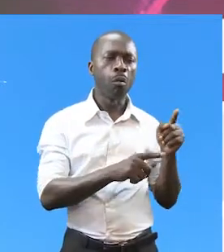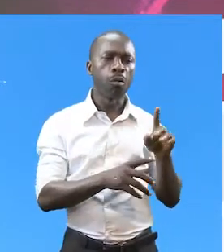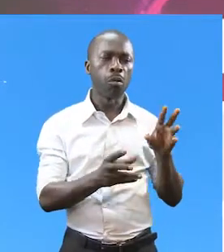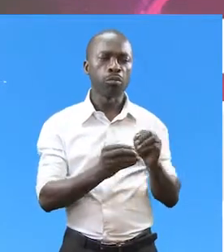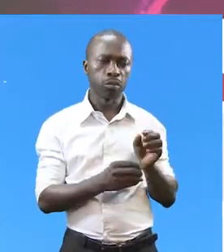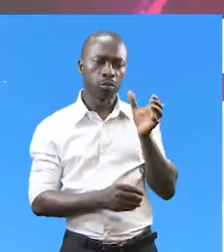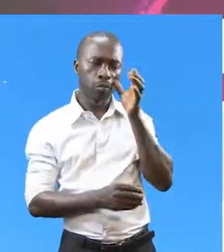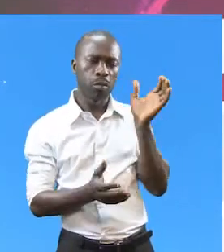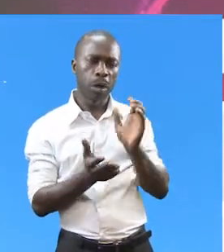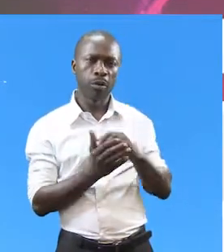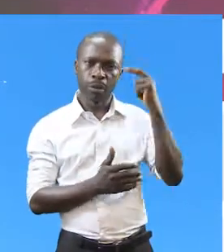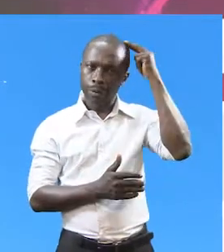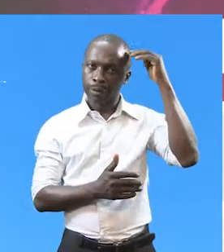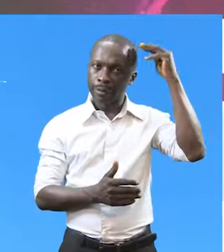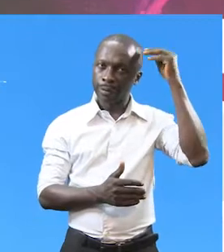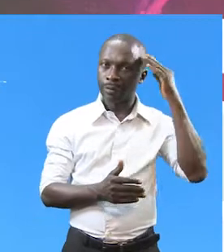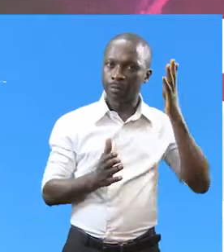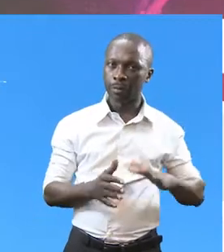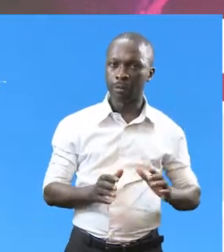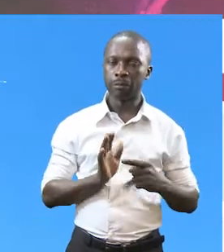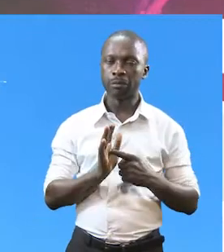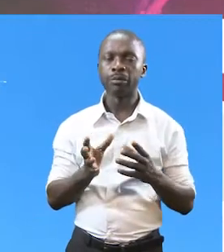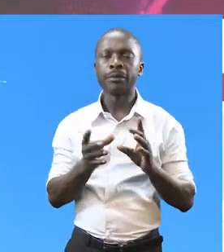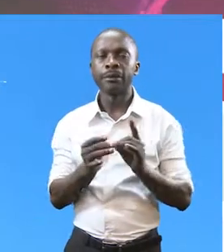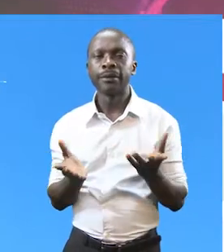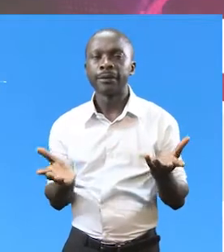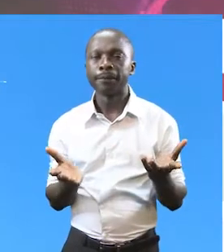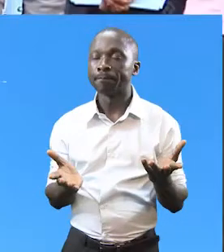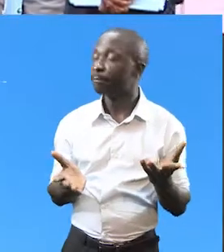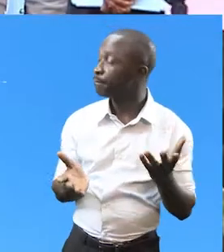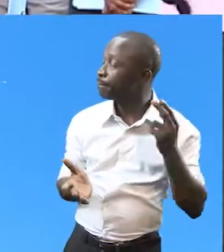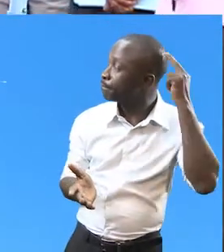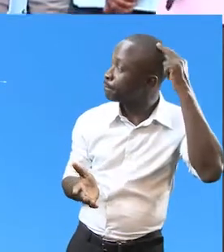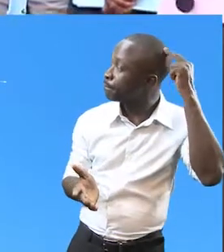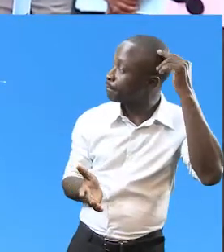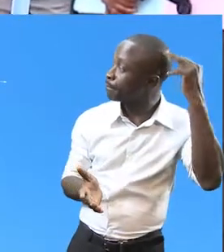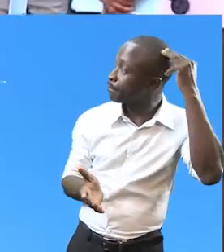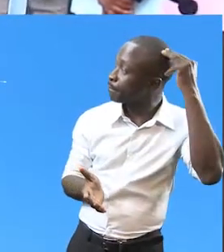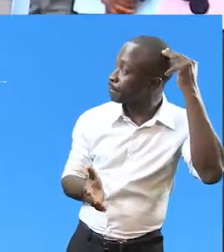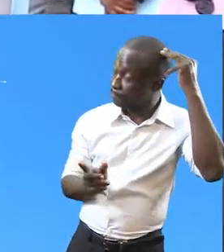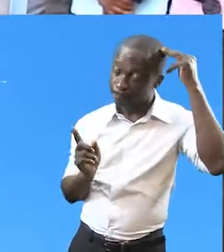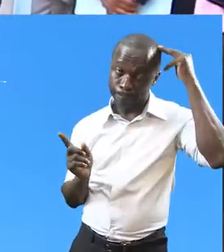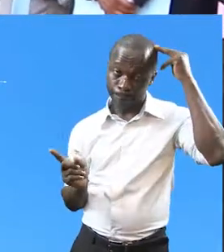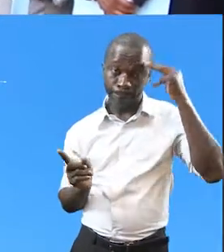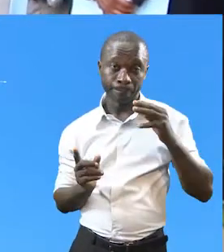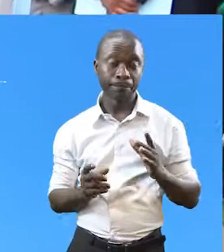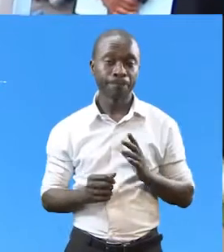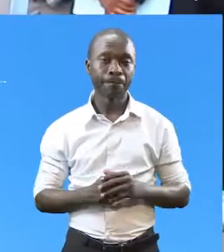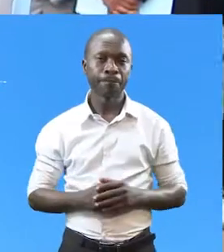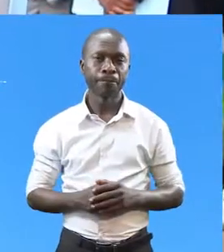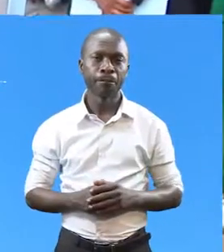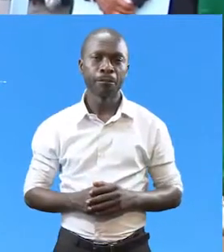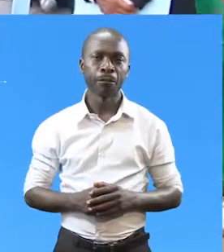Sports et de l'Éducation physique camerounais, le professeur Nassis Mwele Kombi. Témoignage de